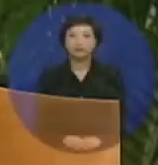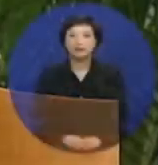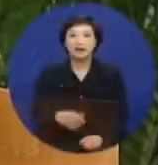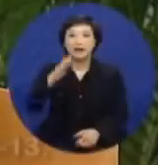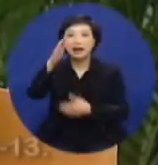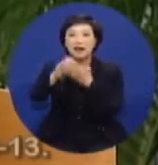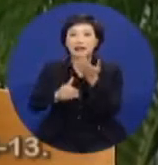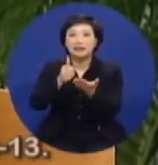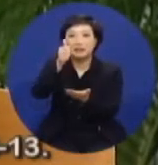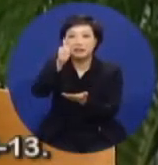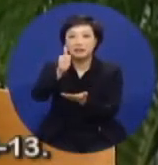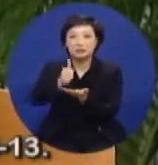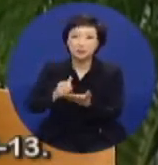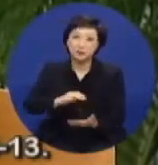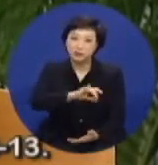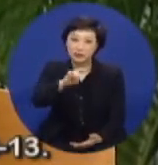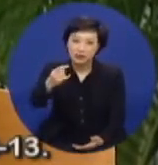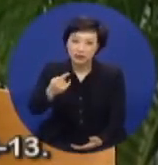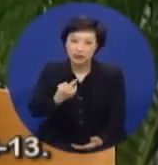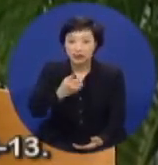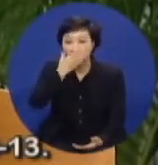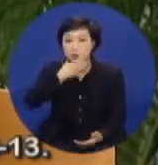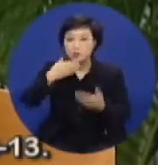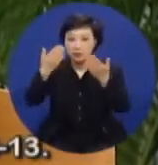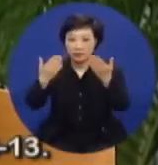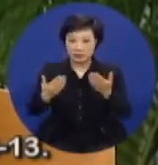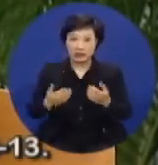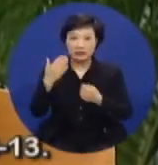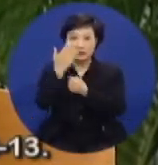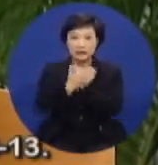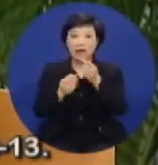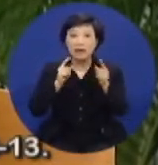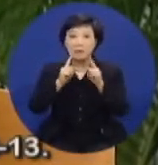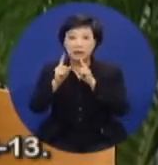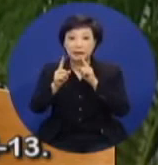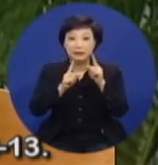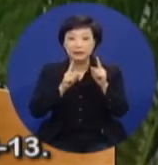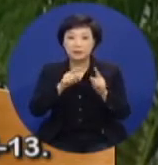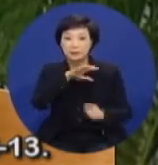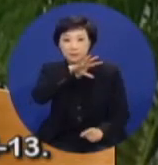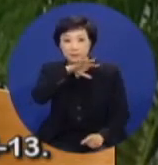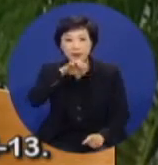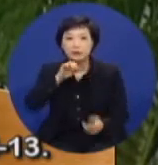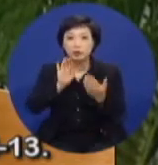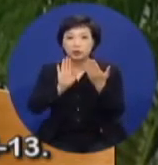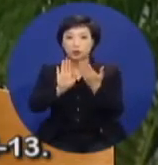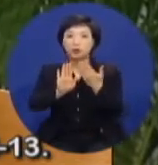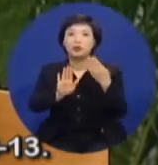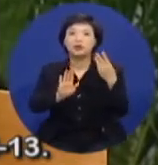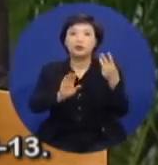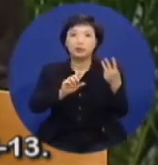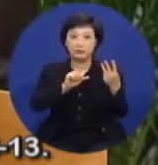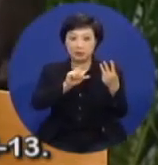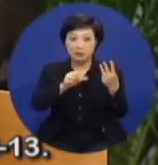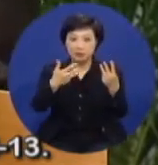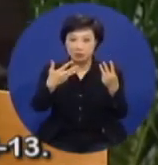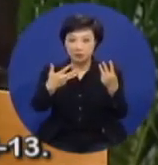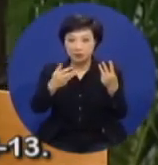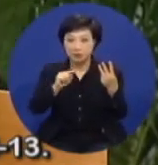하나님이 우리에게 축복하실 분의 말씀은 비뚤어 오후 줘 3장 발